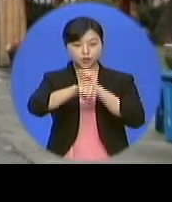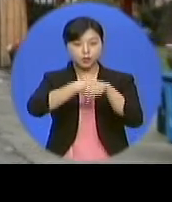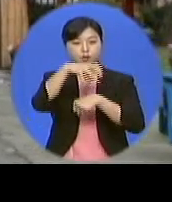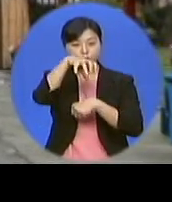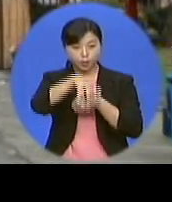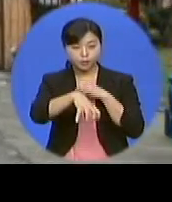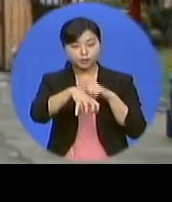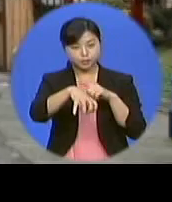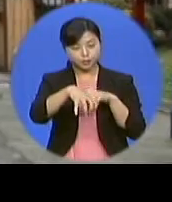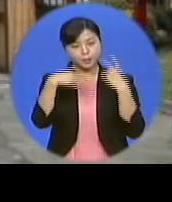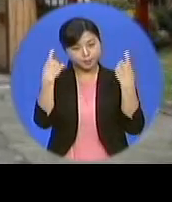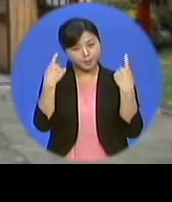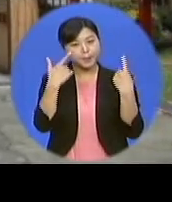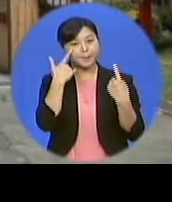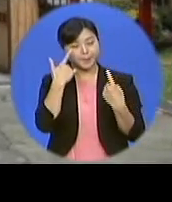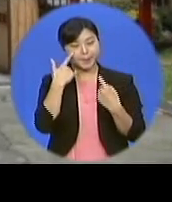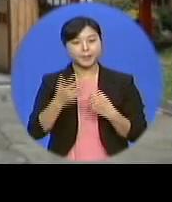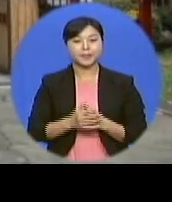동물원으로 떠나보자.